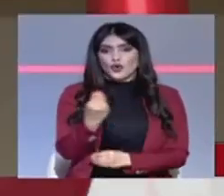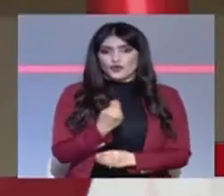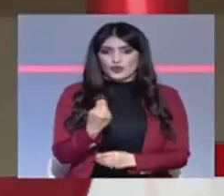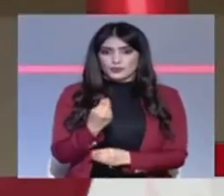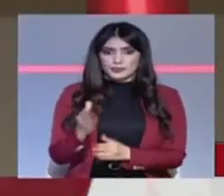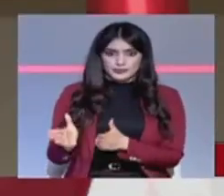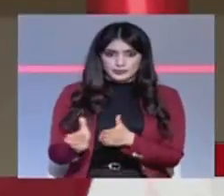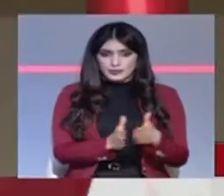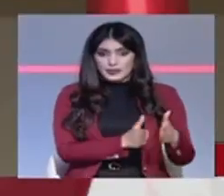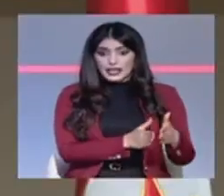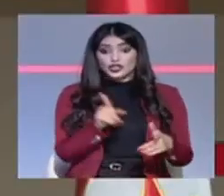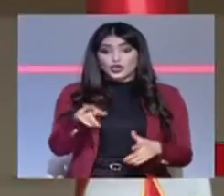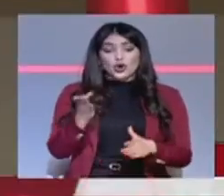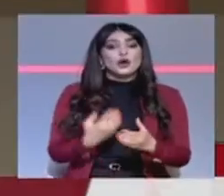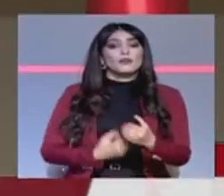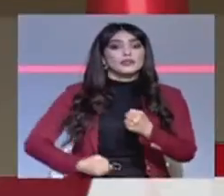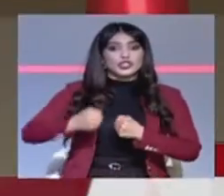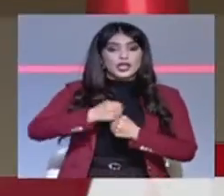اليوم